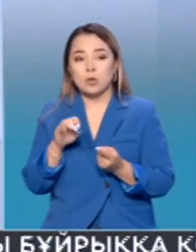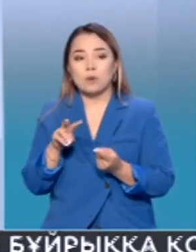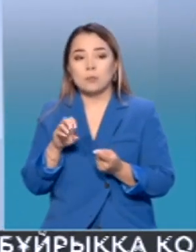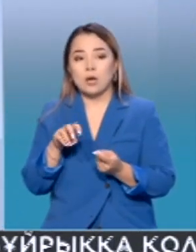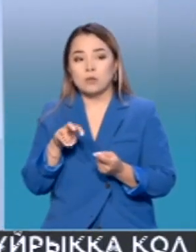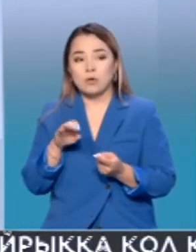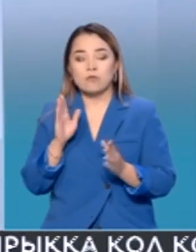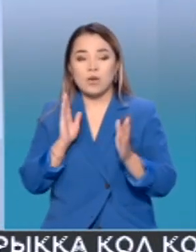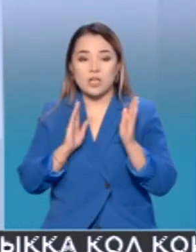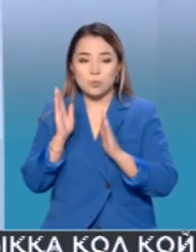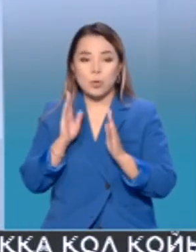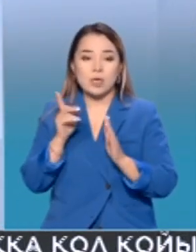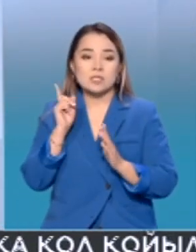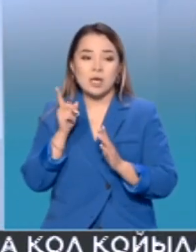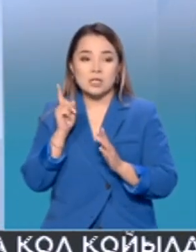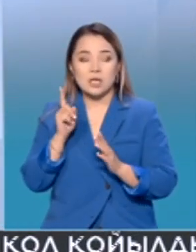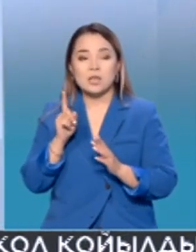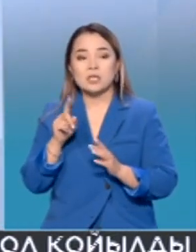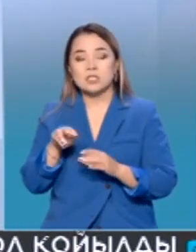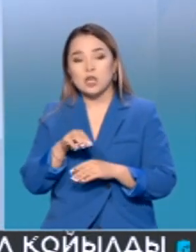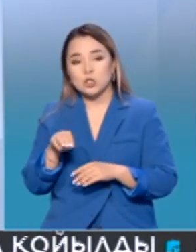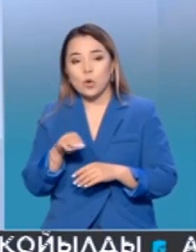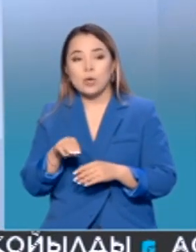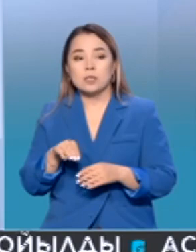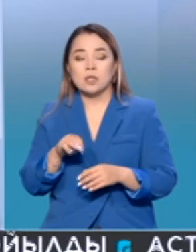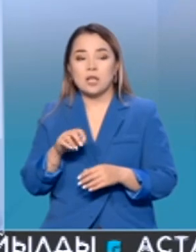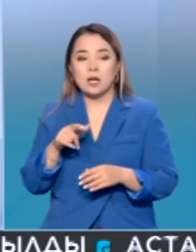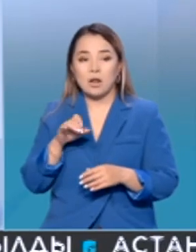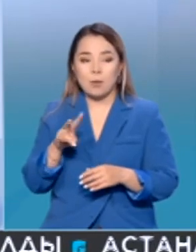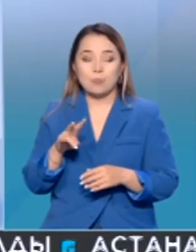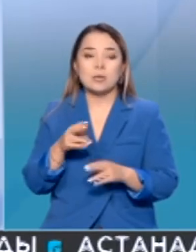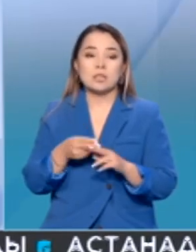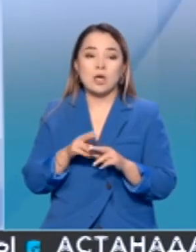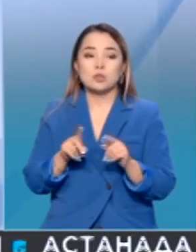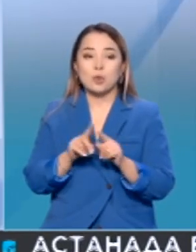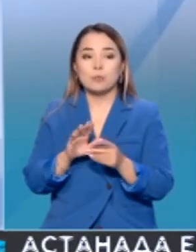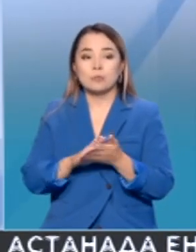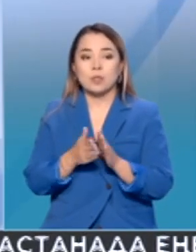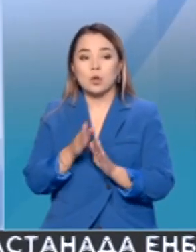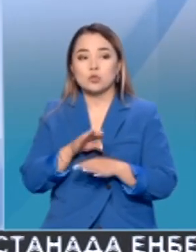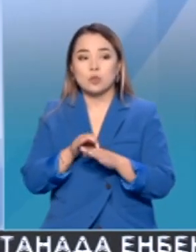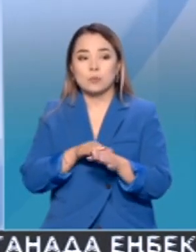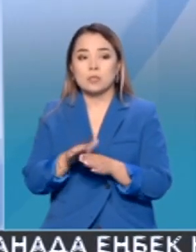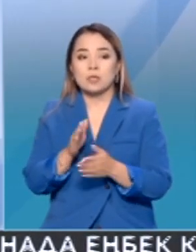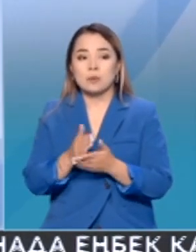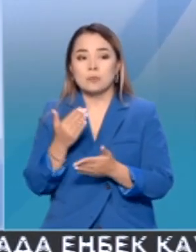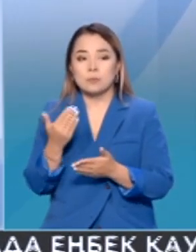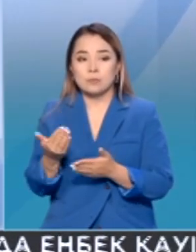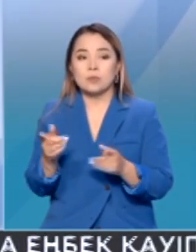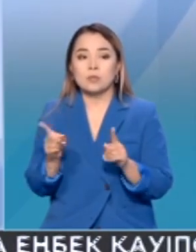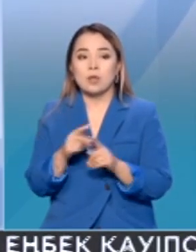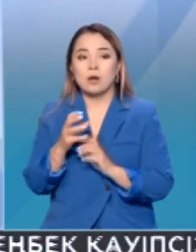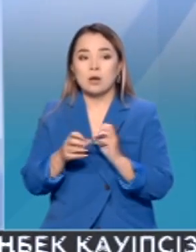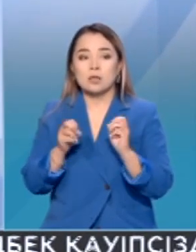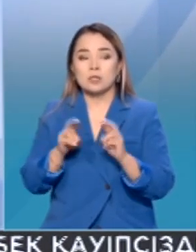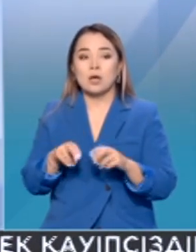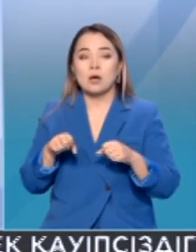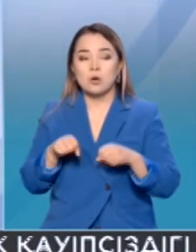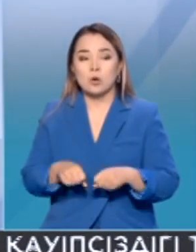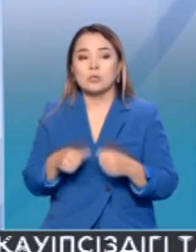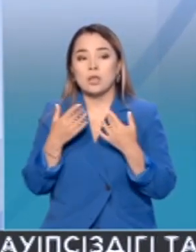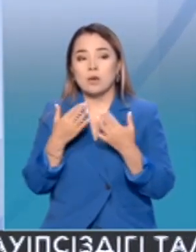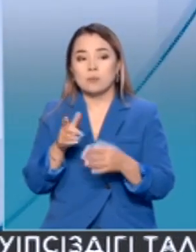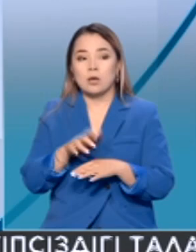LiveJournal, Facebook, Instagram, TikTok, Telegram мессенджері өкілдерімен келіссөздер жүргізілді. Олар халықаралық құқық талаптары